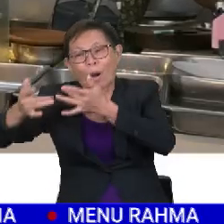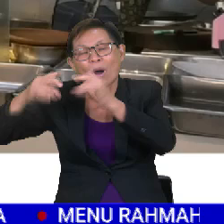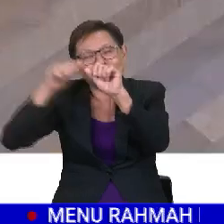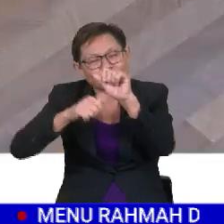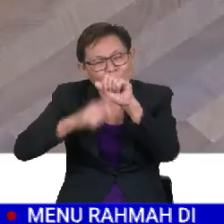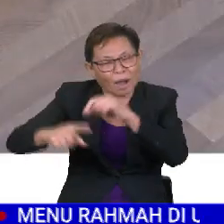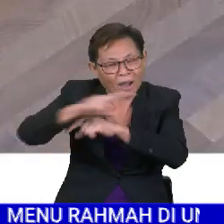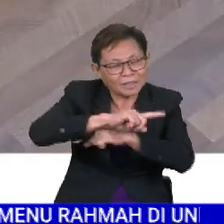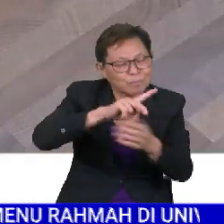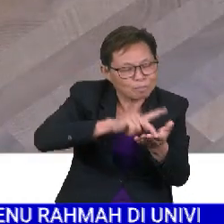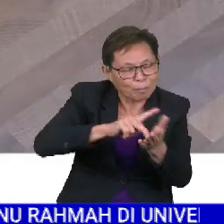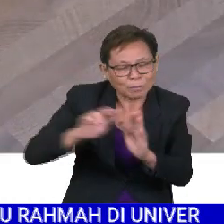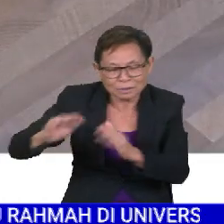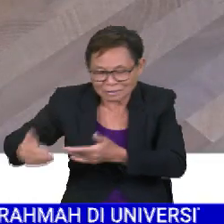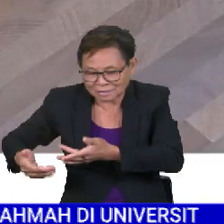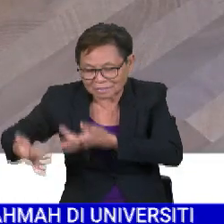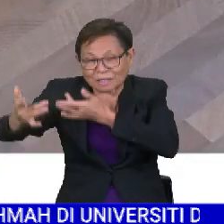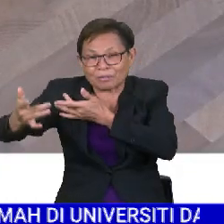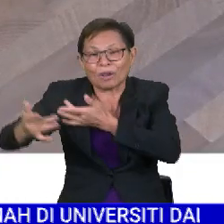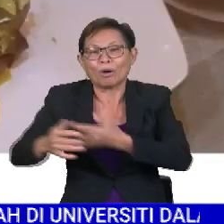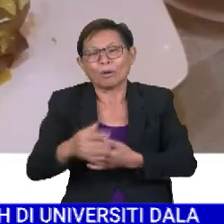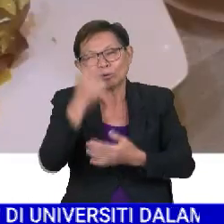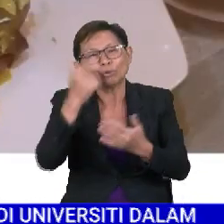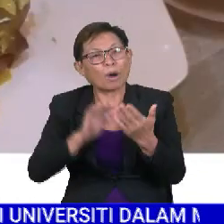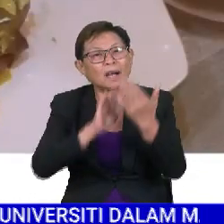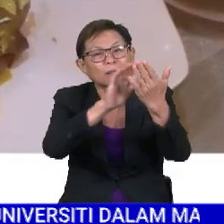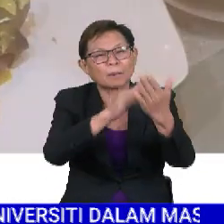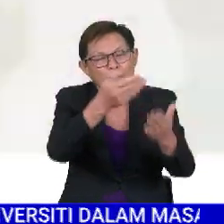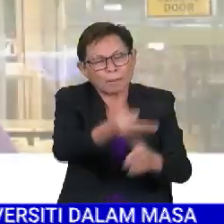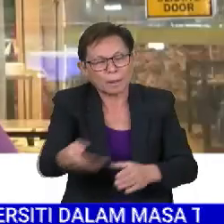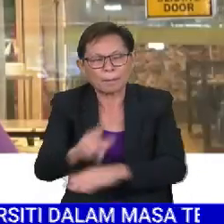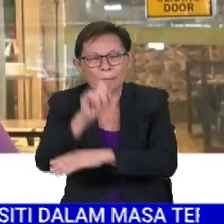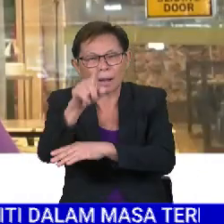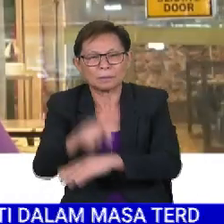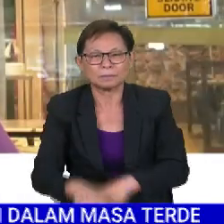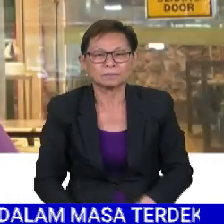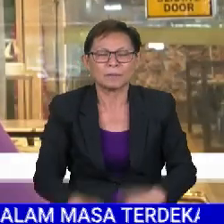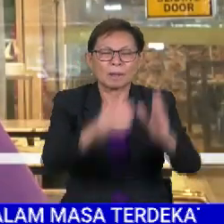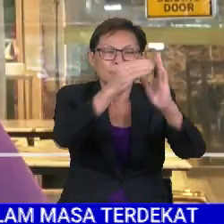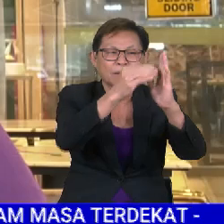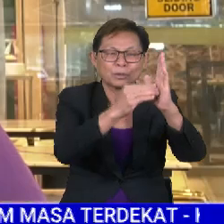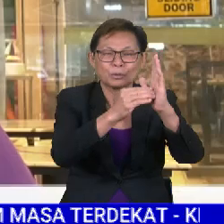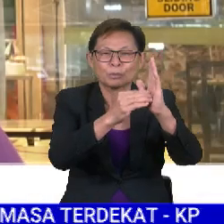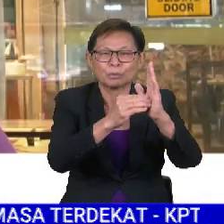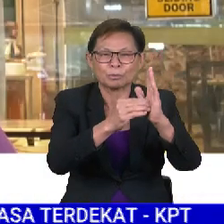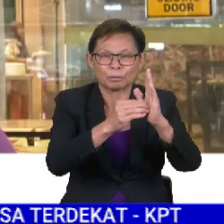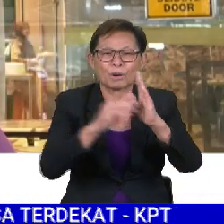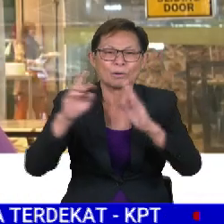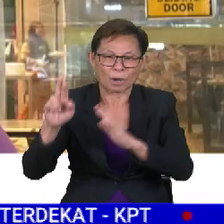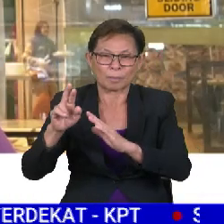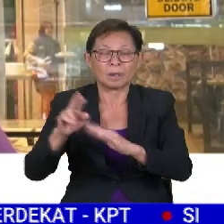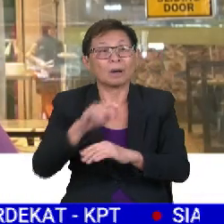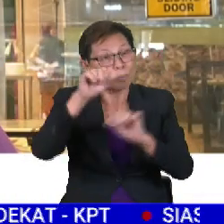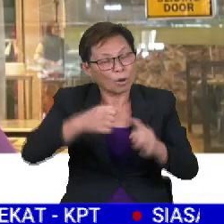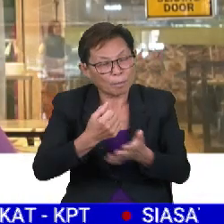harian mereka untuk berhadapan dengan kenaikan kos sara hidup. Mengenai Menu Rahmah ni, di salah satu dia adalah boleh